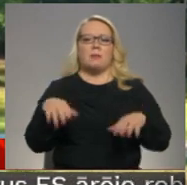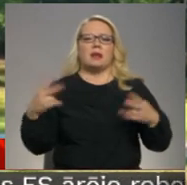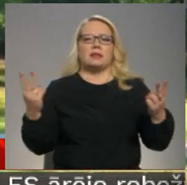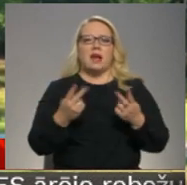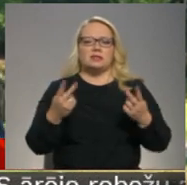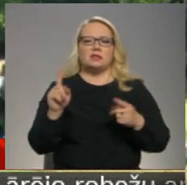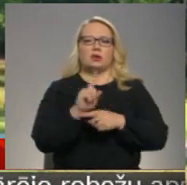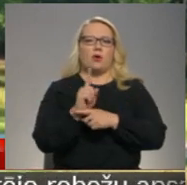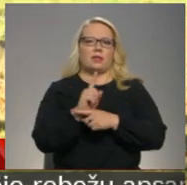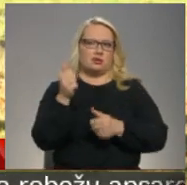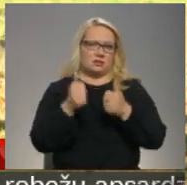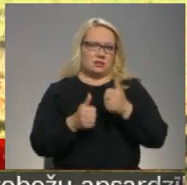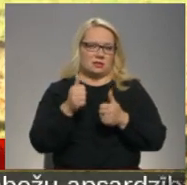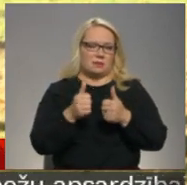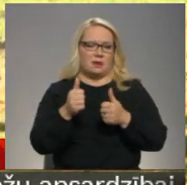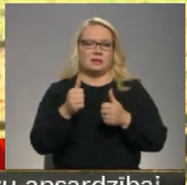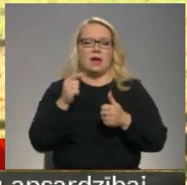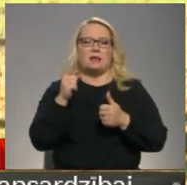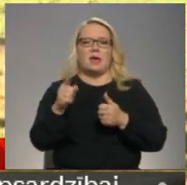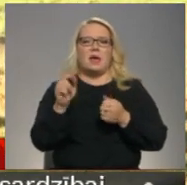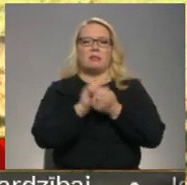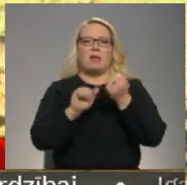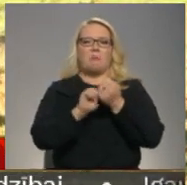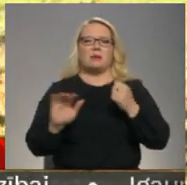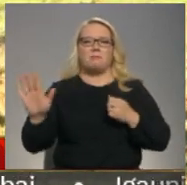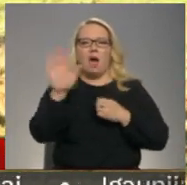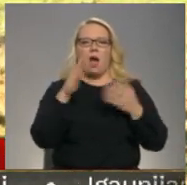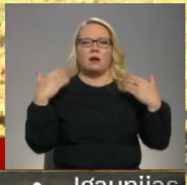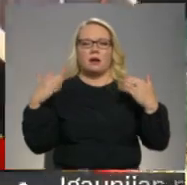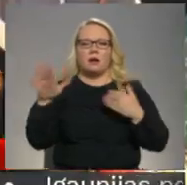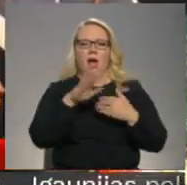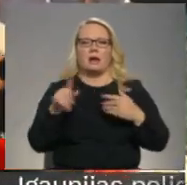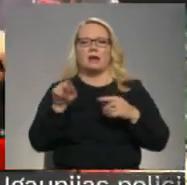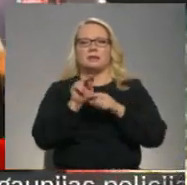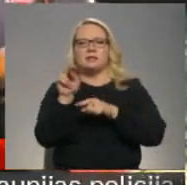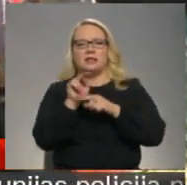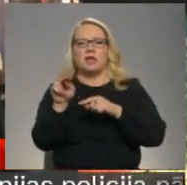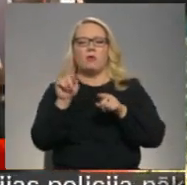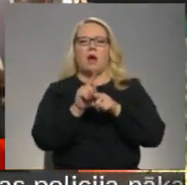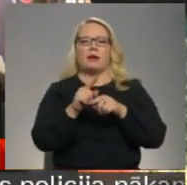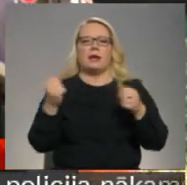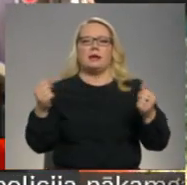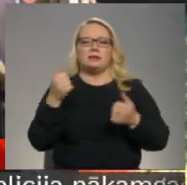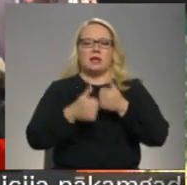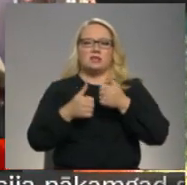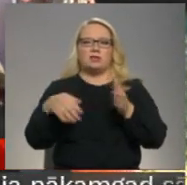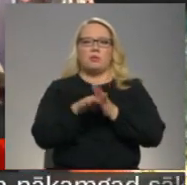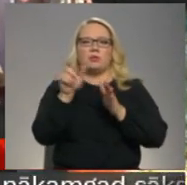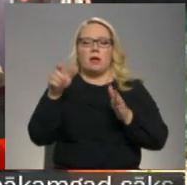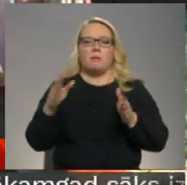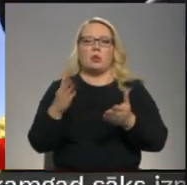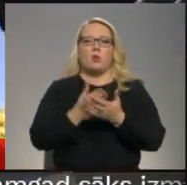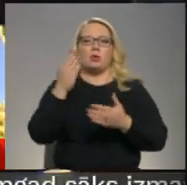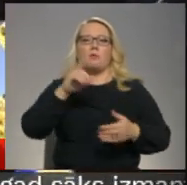kļuvušas orientēšanās sacensības dendroloģiskajā parkā, kas vienlaikus arī izglīto sacensību dalībniekus par notikumiem